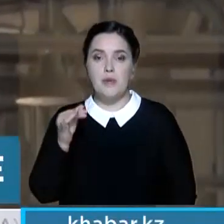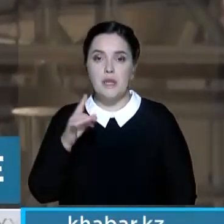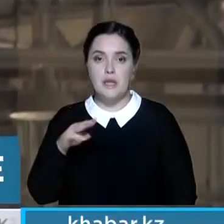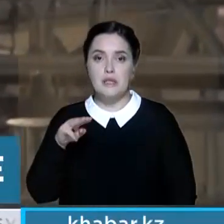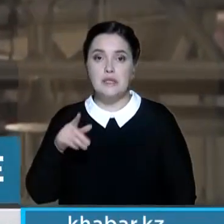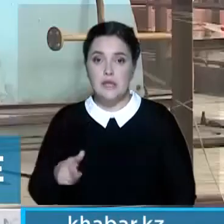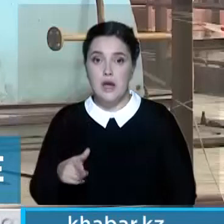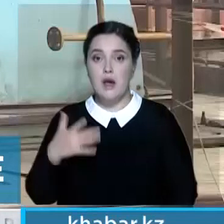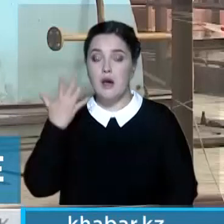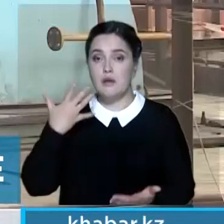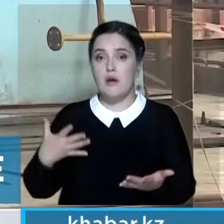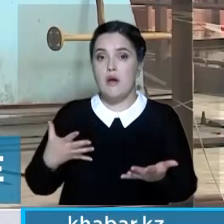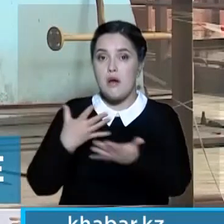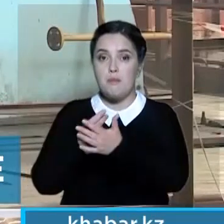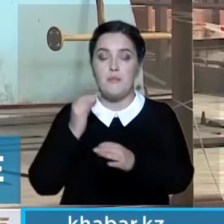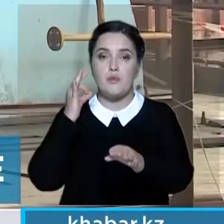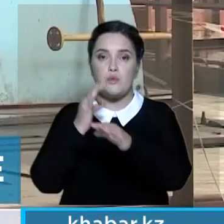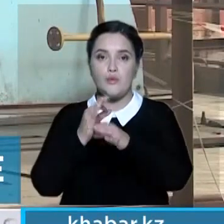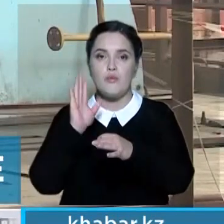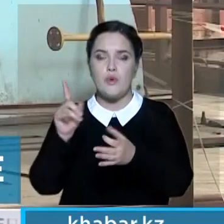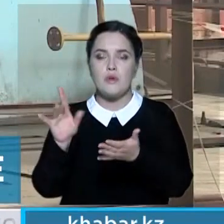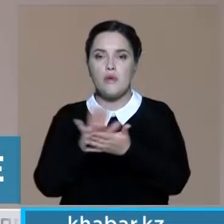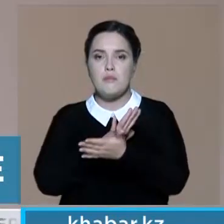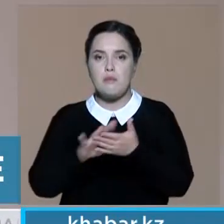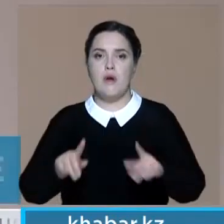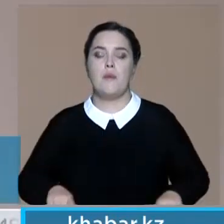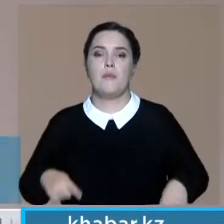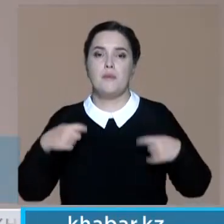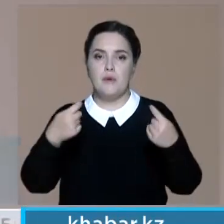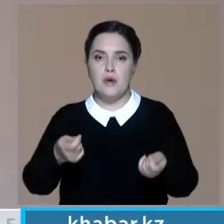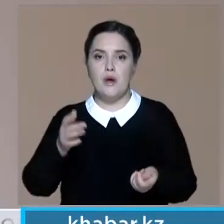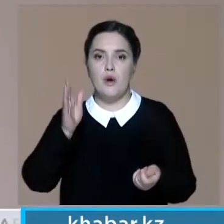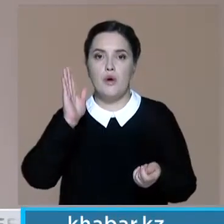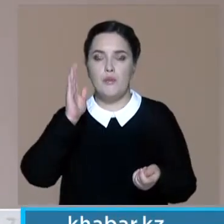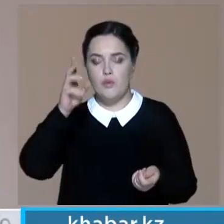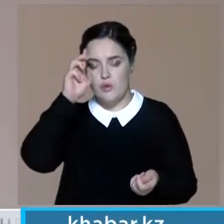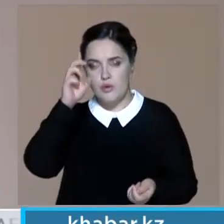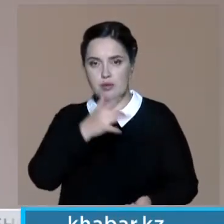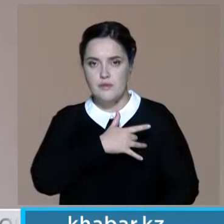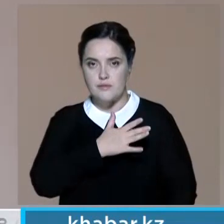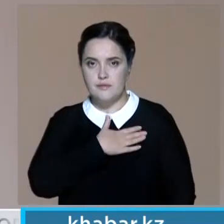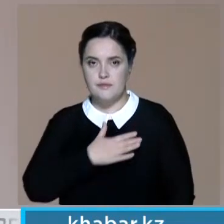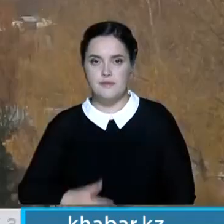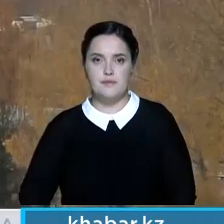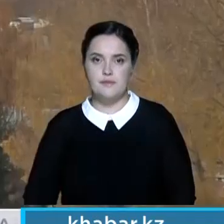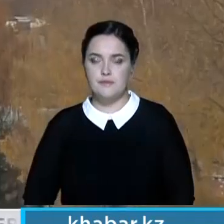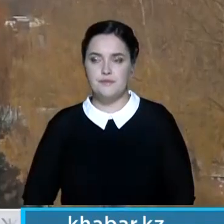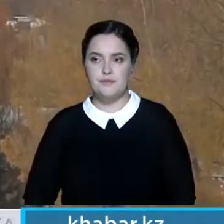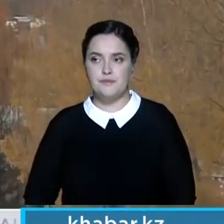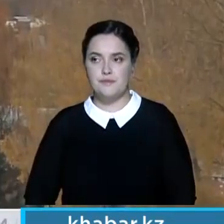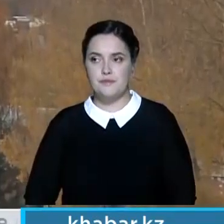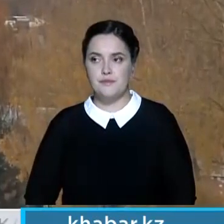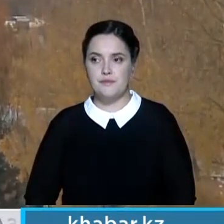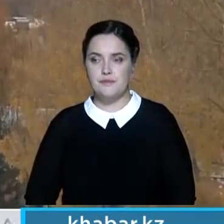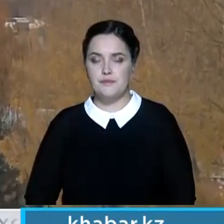После полного возмещения он намерен безвозмездно передать стратегический объект в собственность государства. Анна Лисенберна,